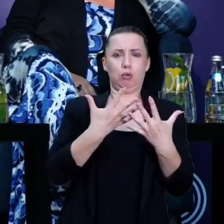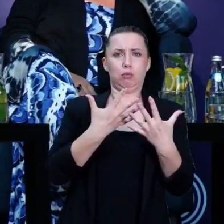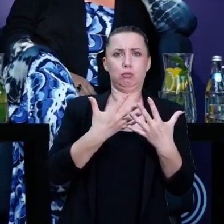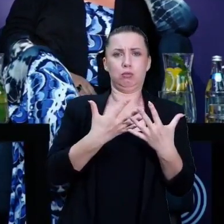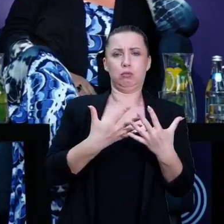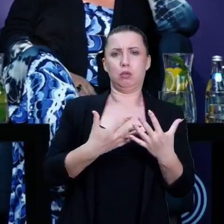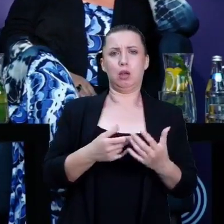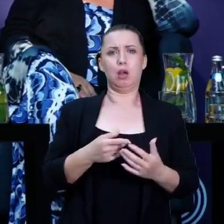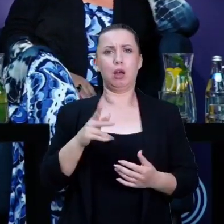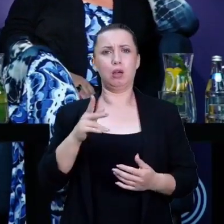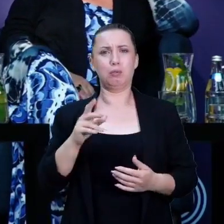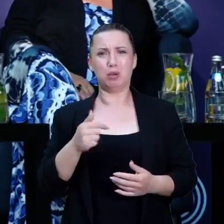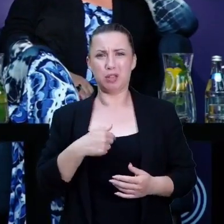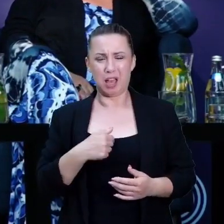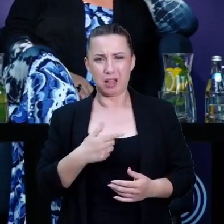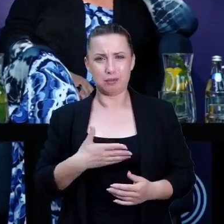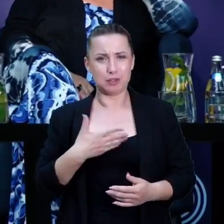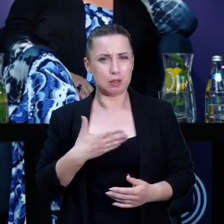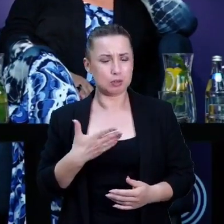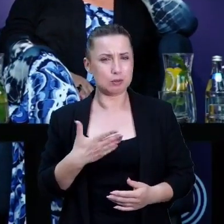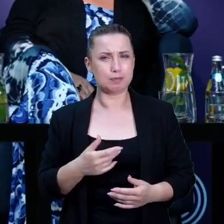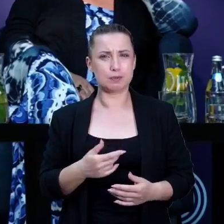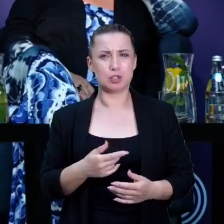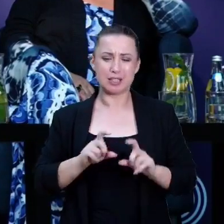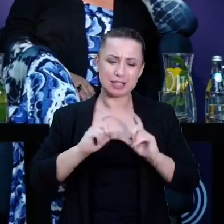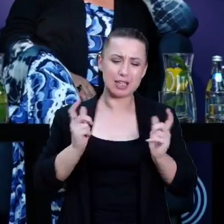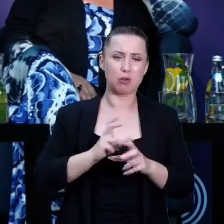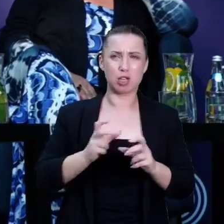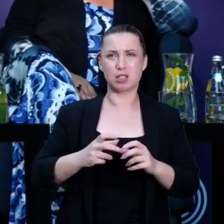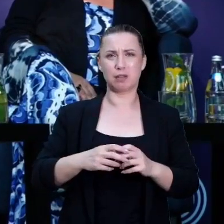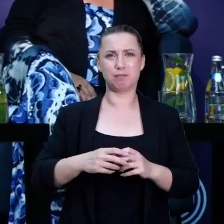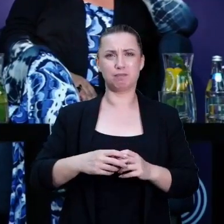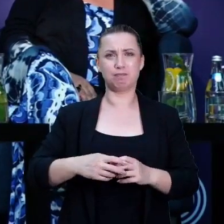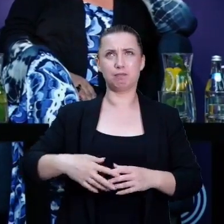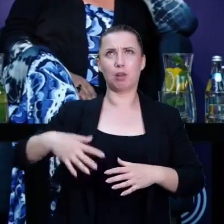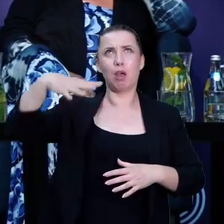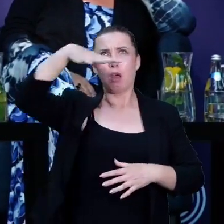mi się, że to jest coś takiego, co niestety jeszcze ciągle nad nami